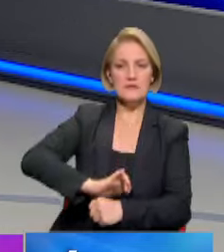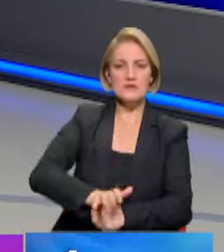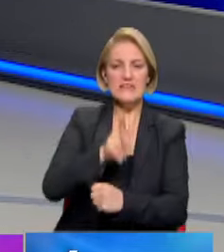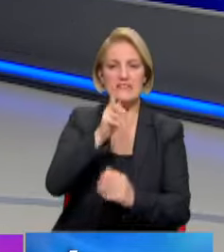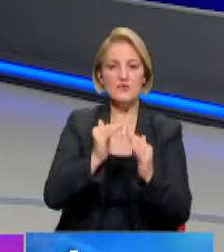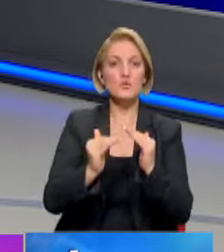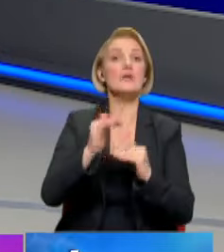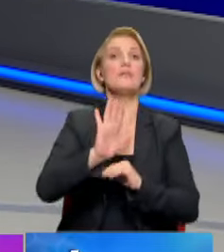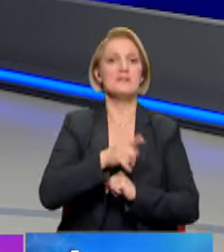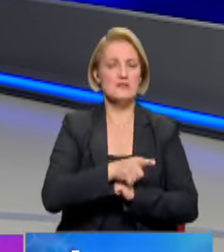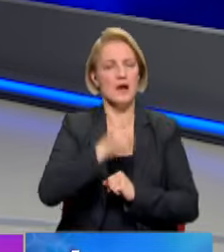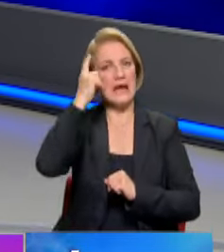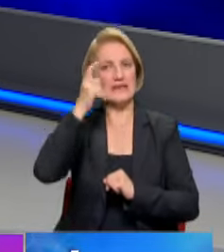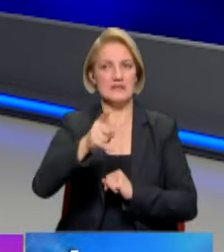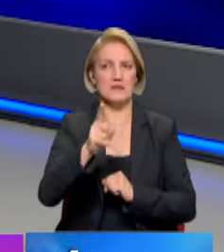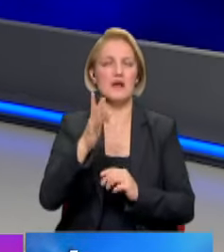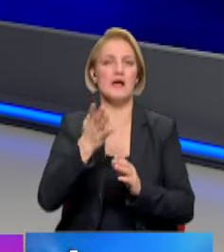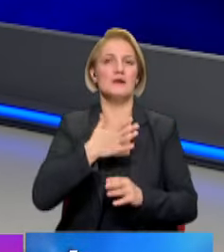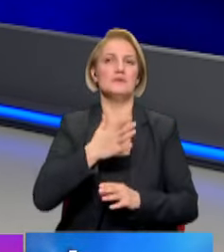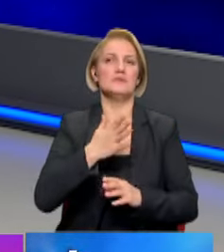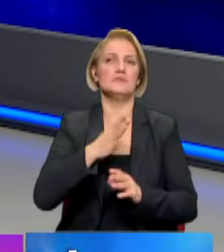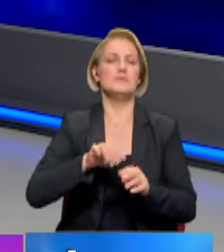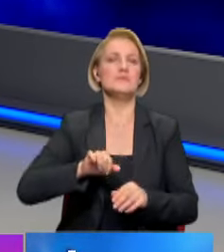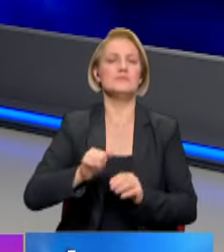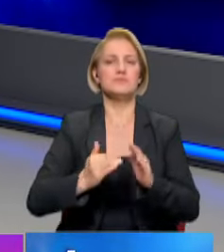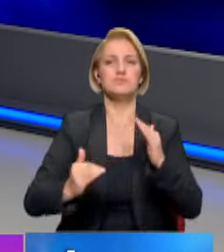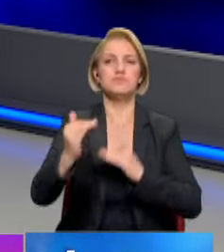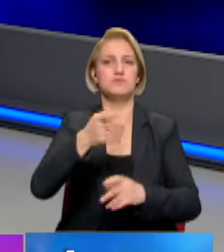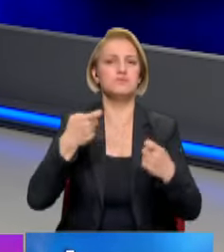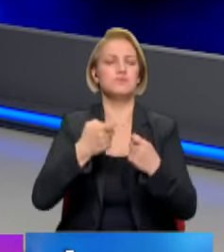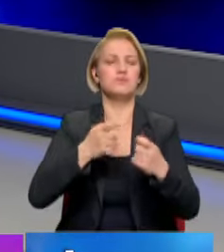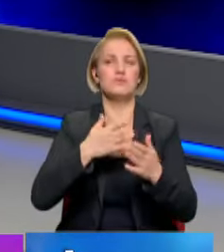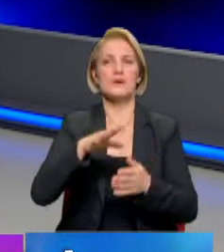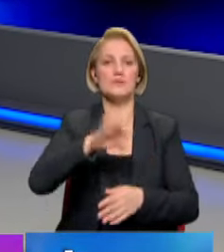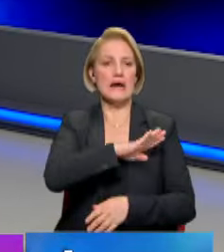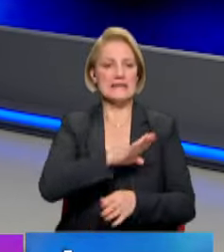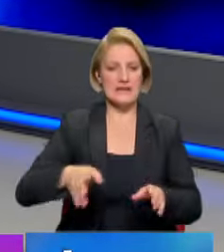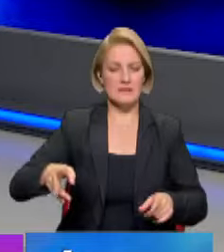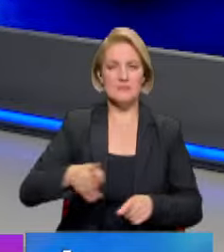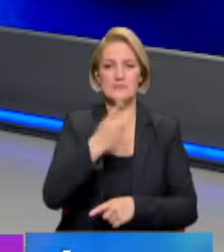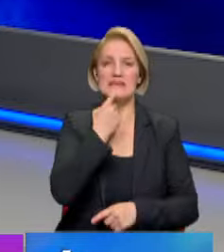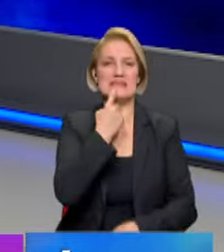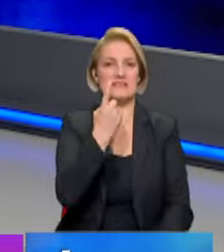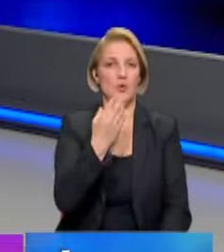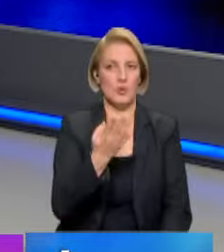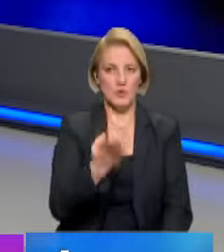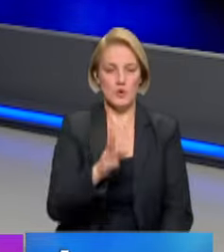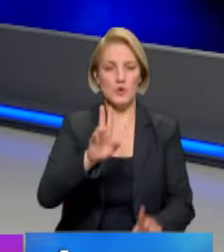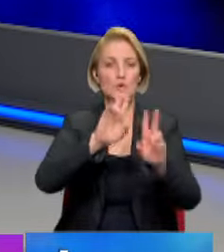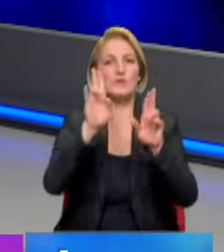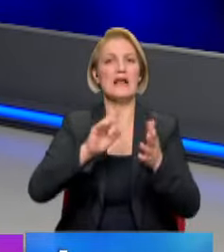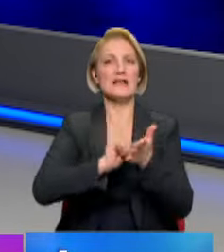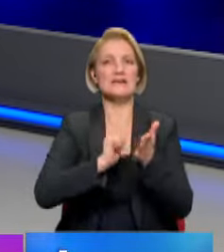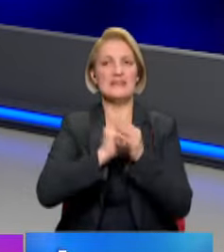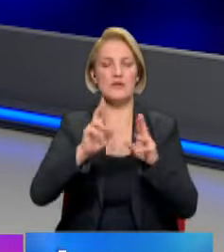ses yükseltmedikçe İsrail vites artırıyor. Bugün İsrail'in Gazze'de yaptığı katliamların birinci yılı ve ulusal